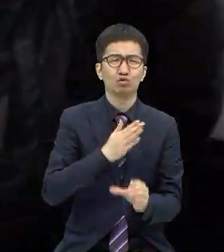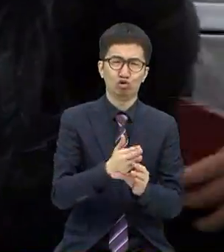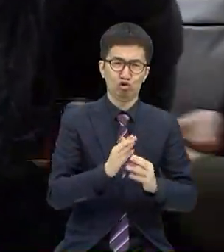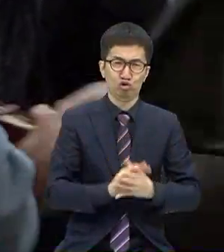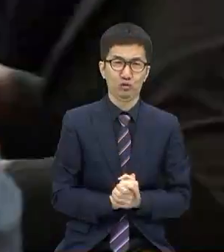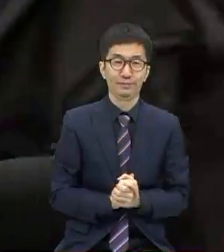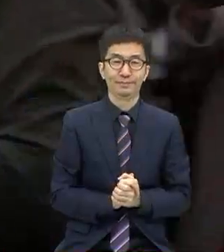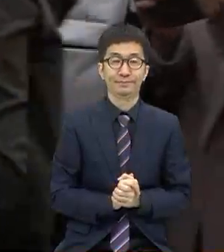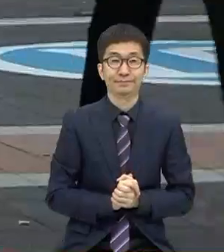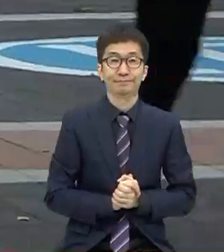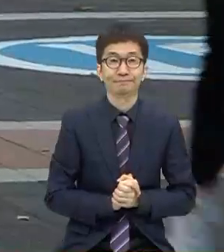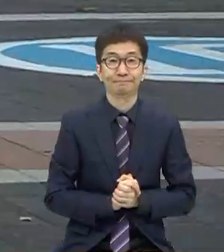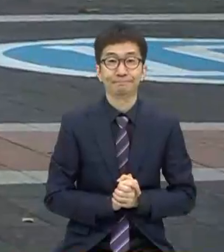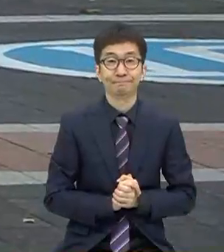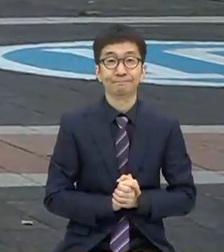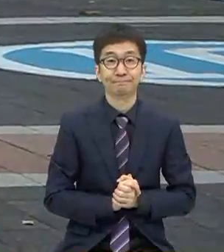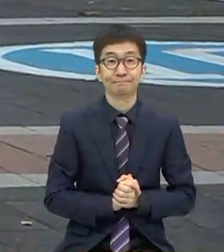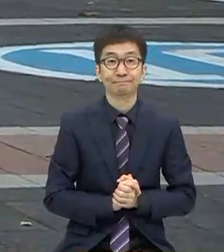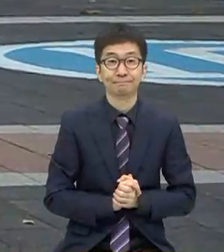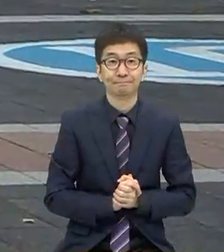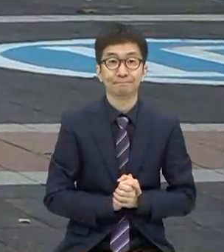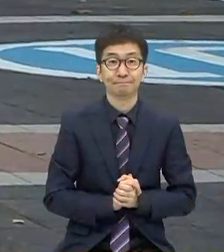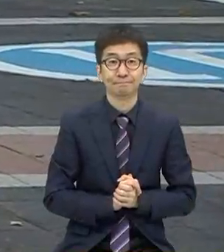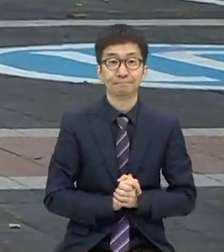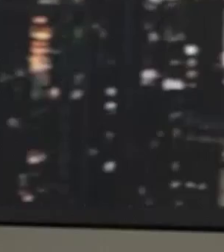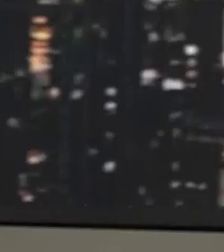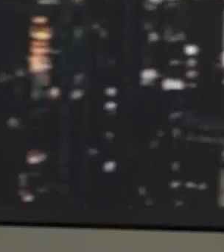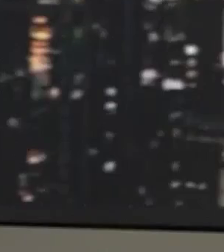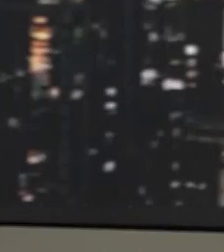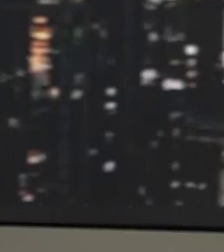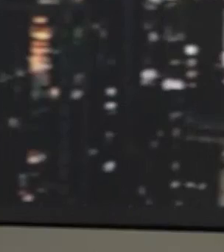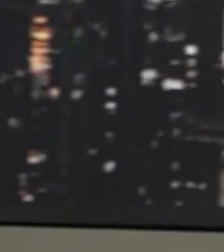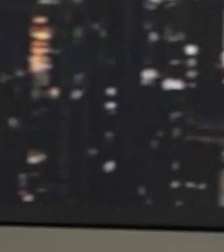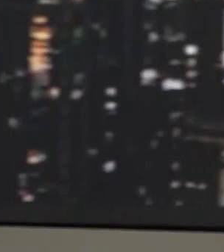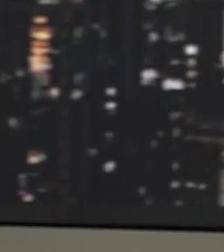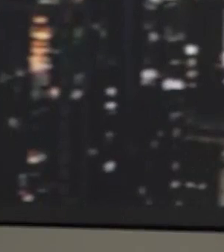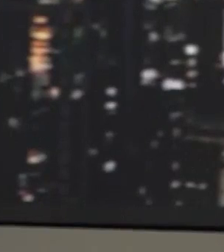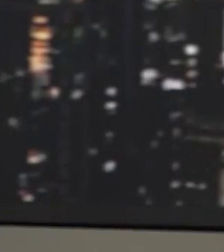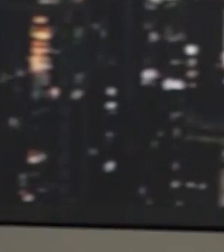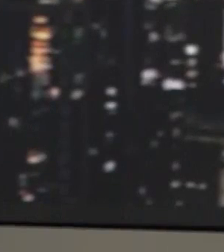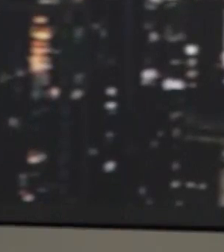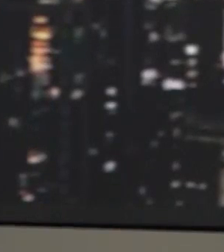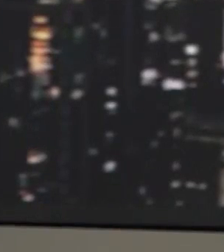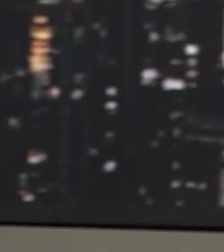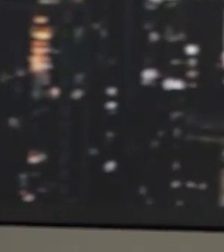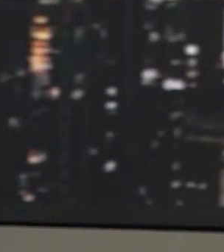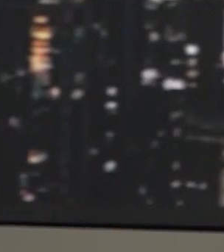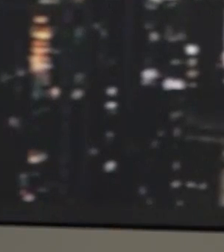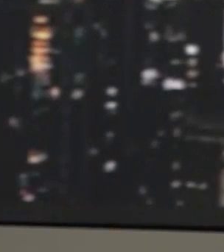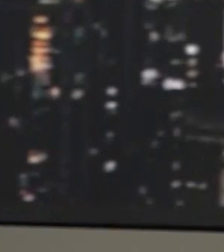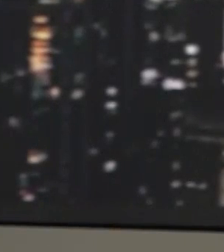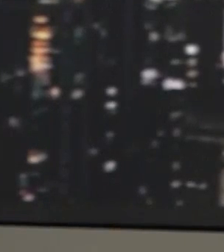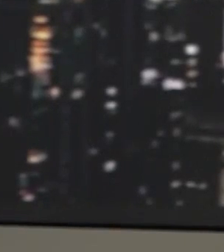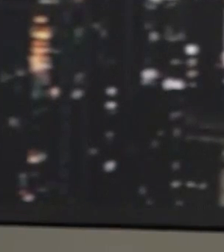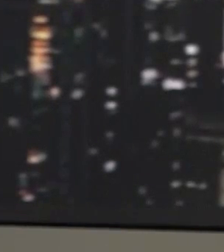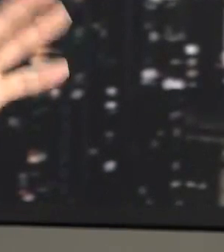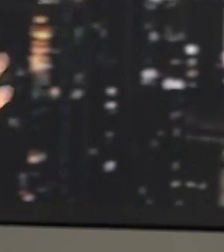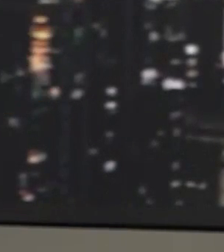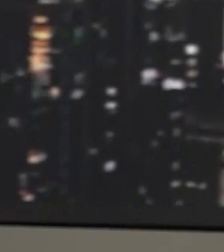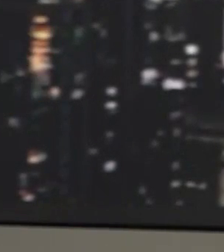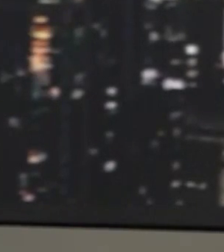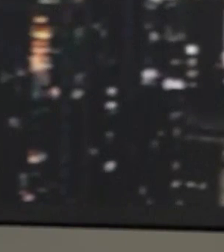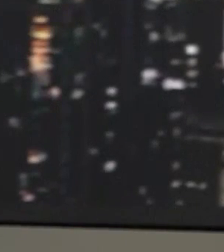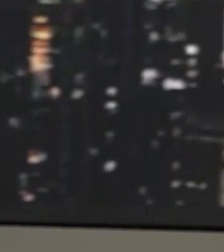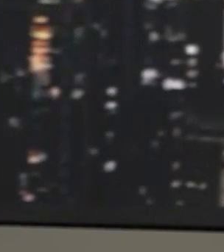없습니다. SBS 신정은입니다. 네, 안녕하십니까. 김현우입니다. 더 많은 뉴스와 라이브 이벤트를 보고 싶으시면